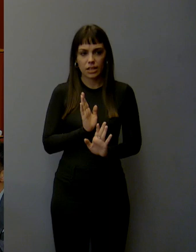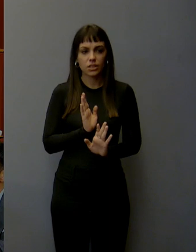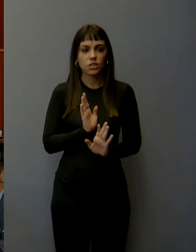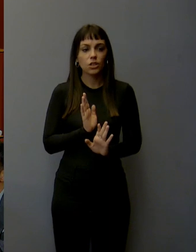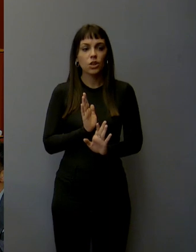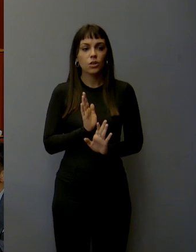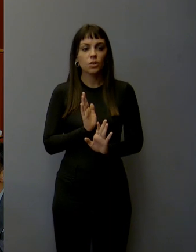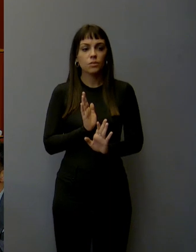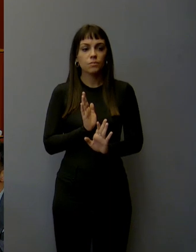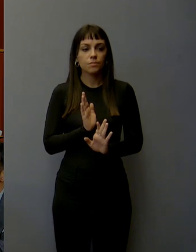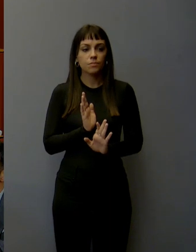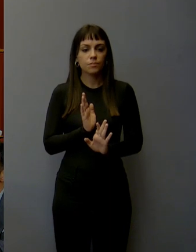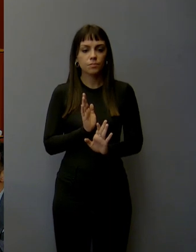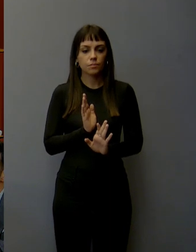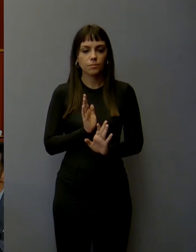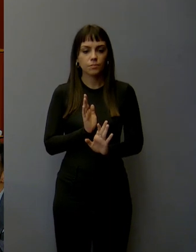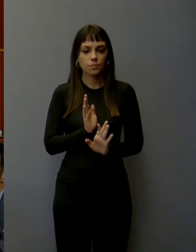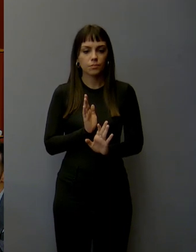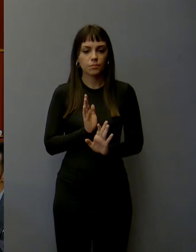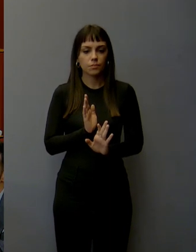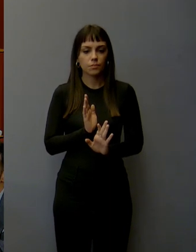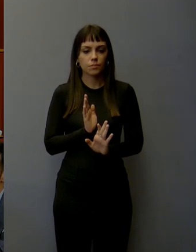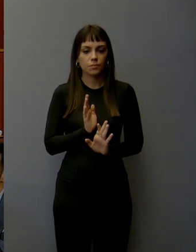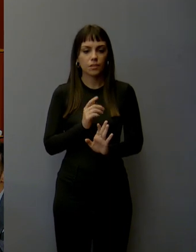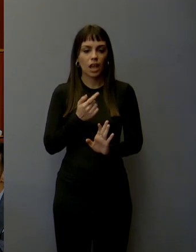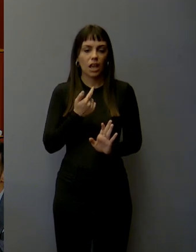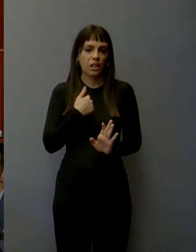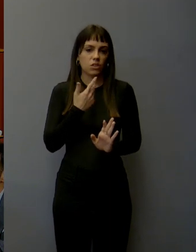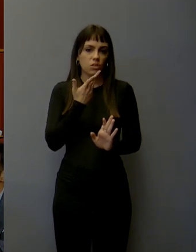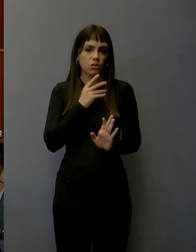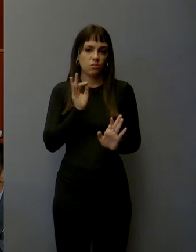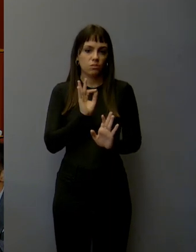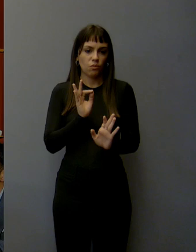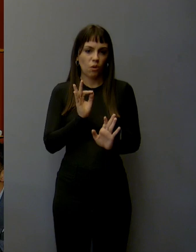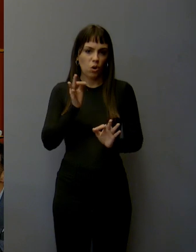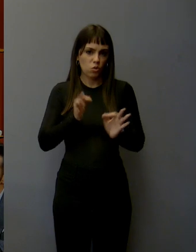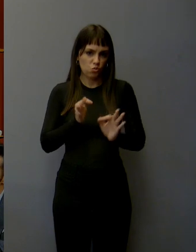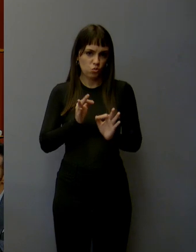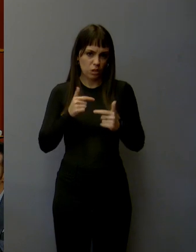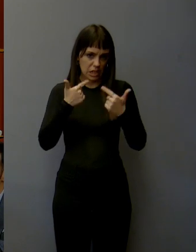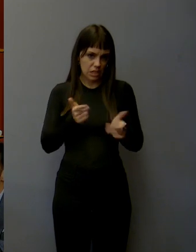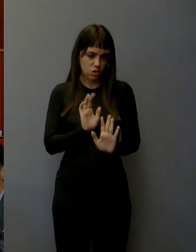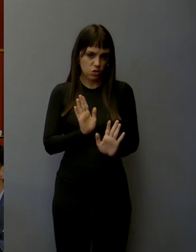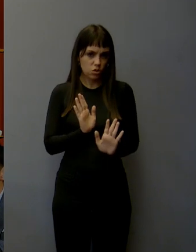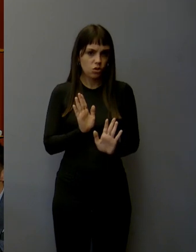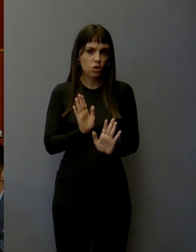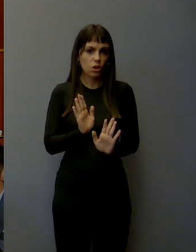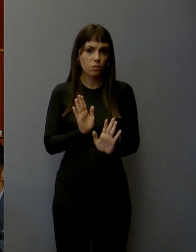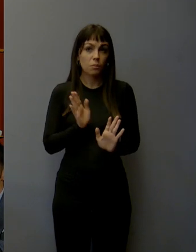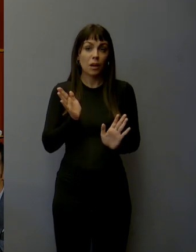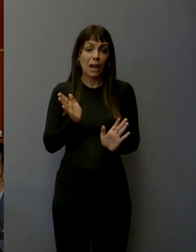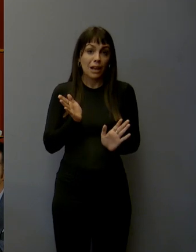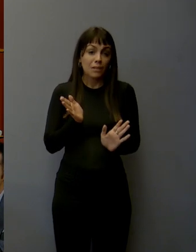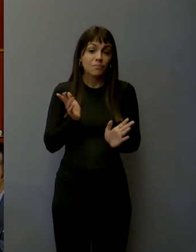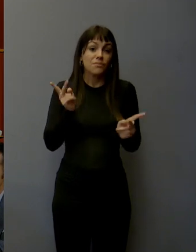avviene per altri canoni che non sul quali non voglio neanche sindacare ma è evidente che a volte sembra di essere un